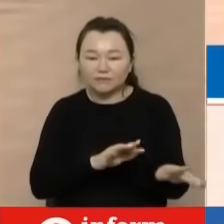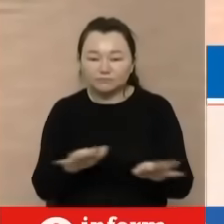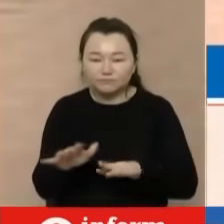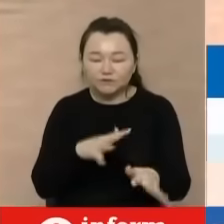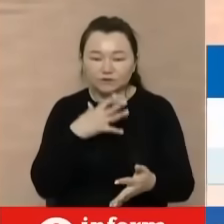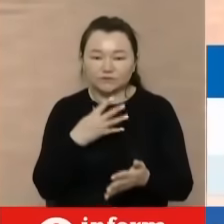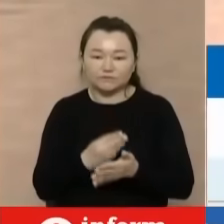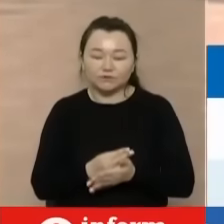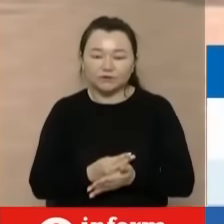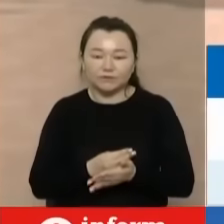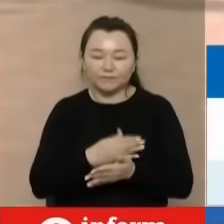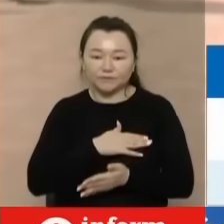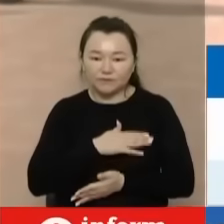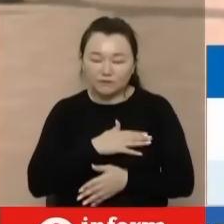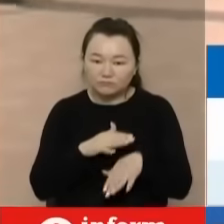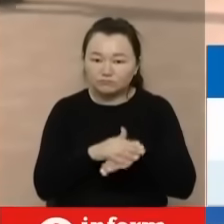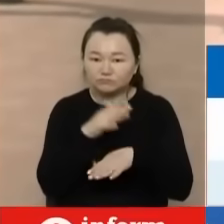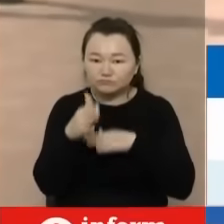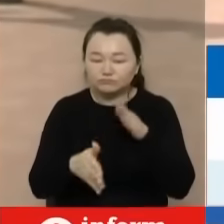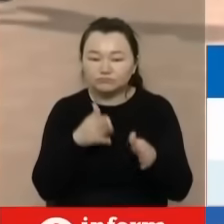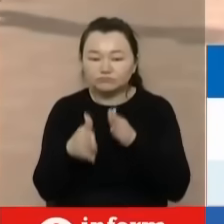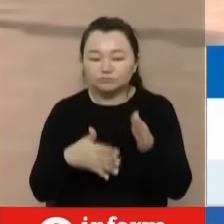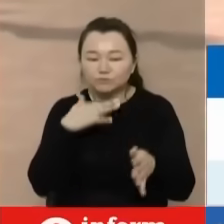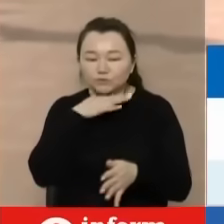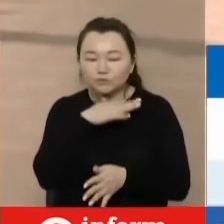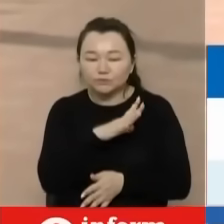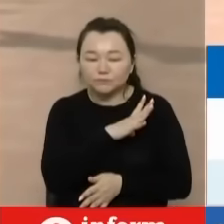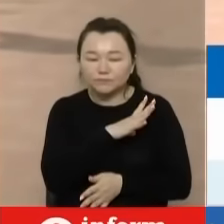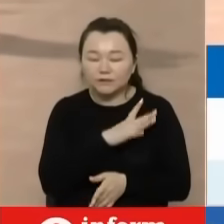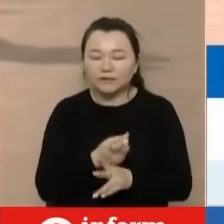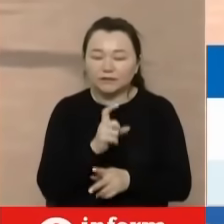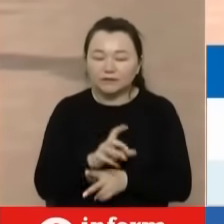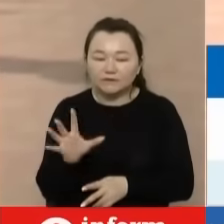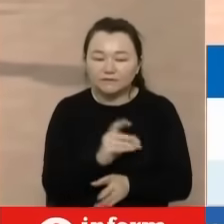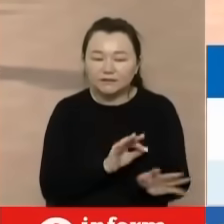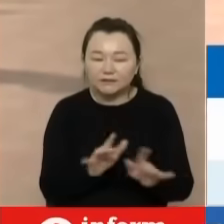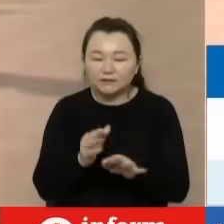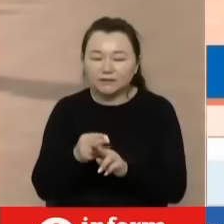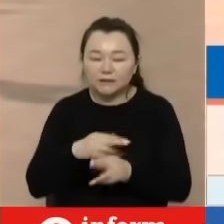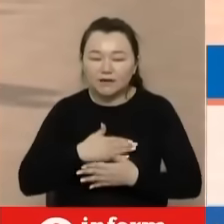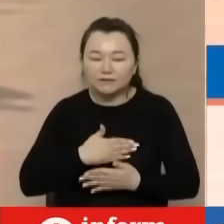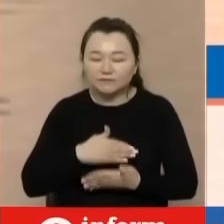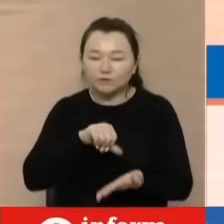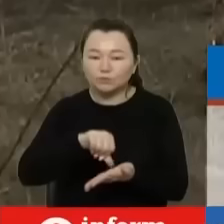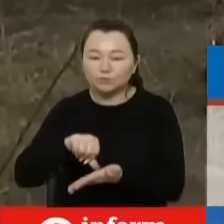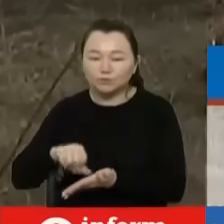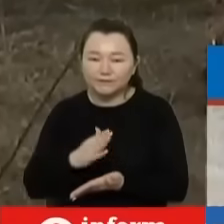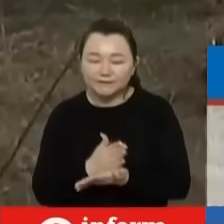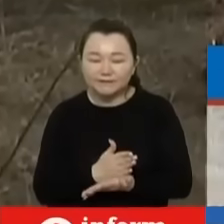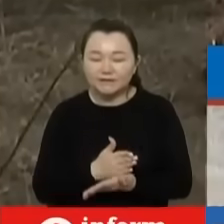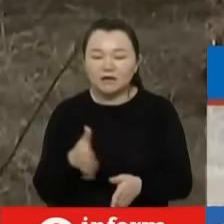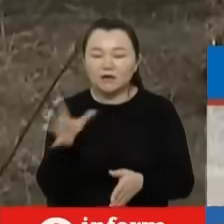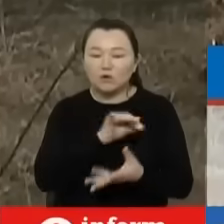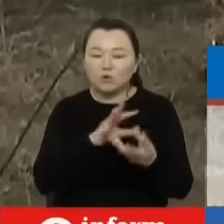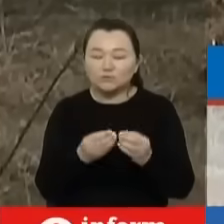өз еріктерін, өз құлшыныстарын білдіріп отыр. Барлығы да осы шараға белсене қатысып жатыр. Жалпы